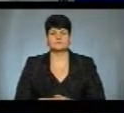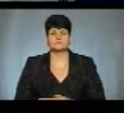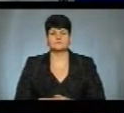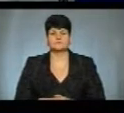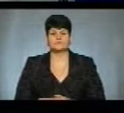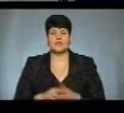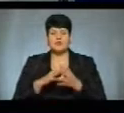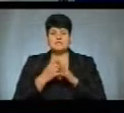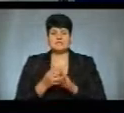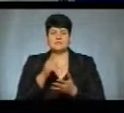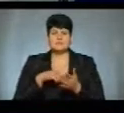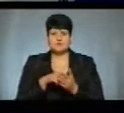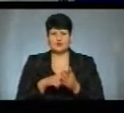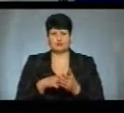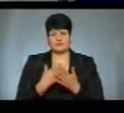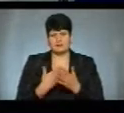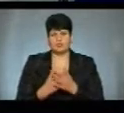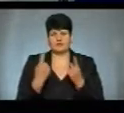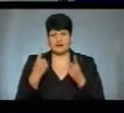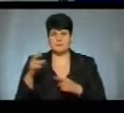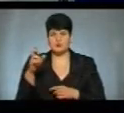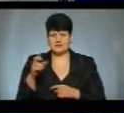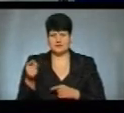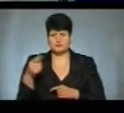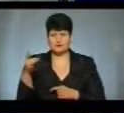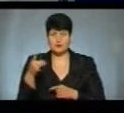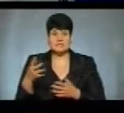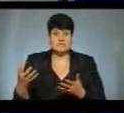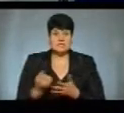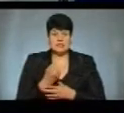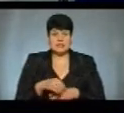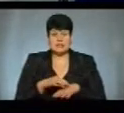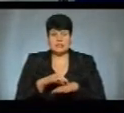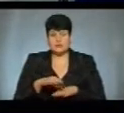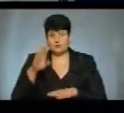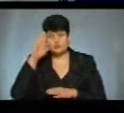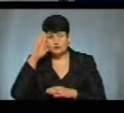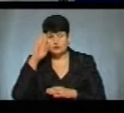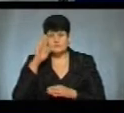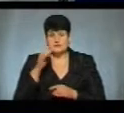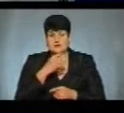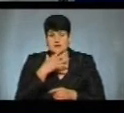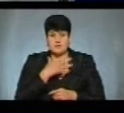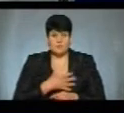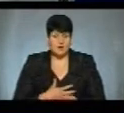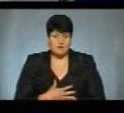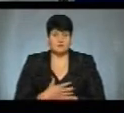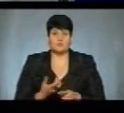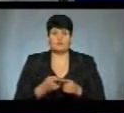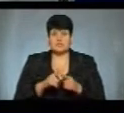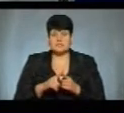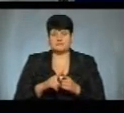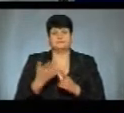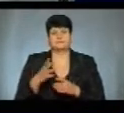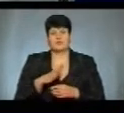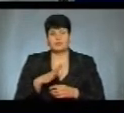У селищі міського типу Велика Березовиця Тернопільського району знайшли тіло чоловіка зі слідами вогнепального поранення. Повідомлення про це надійшло на